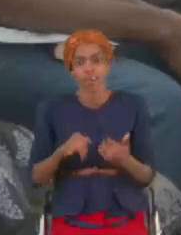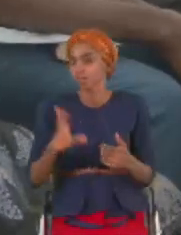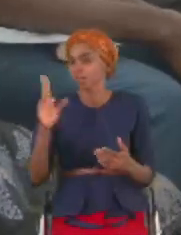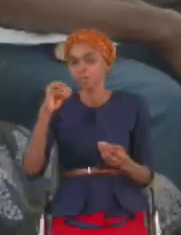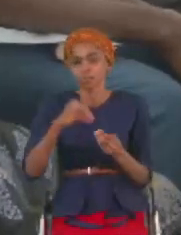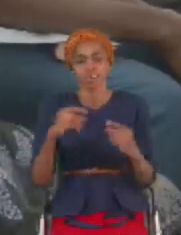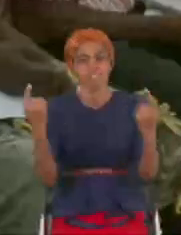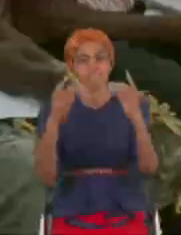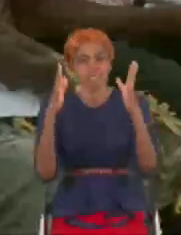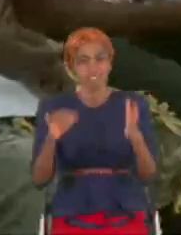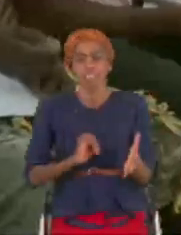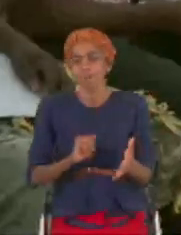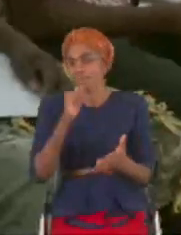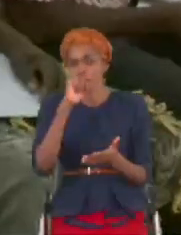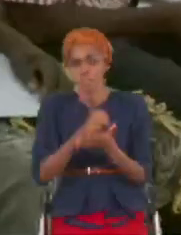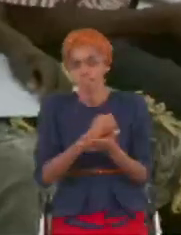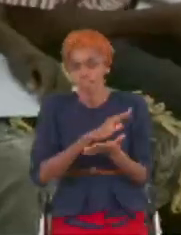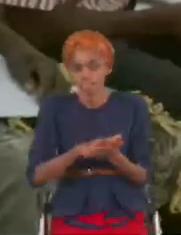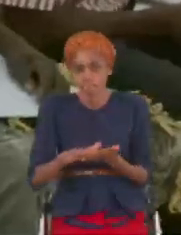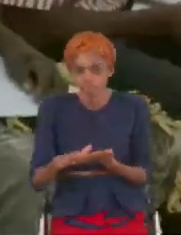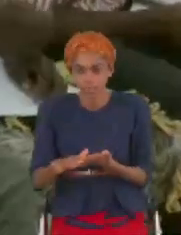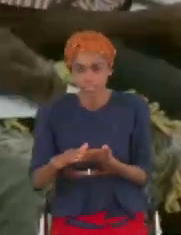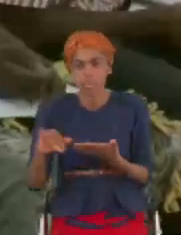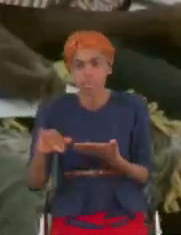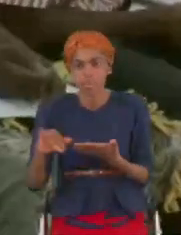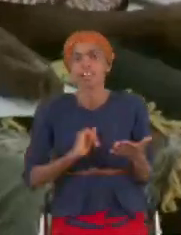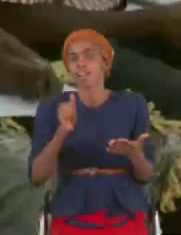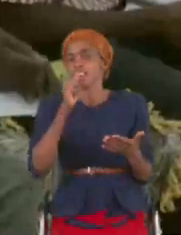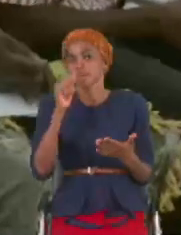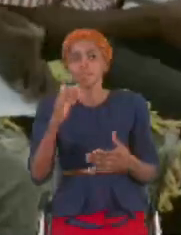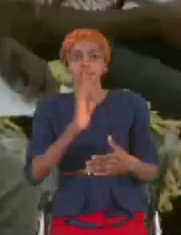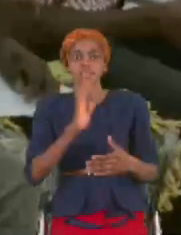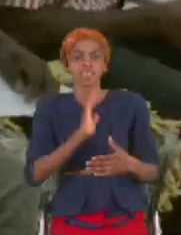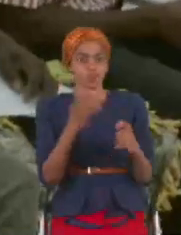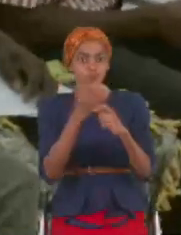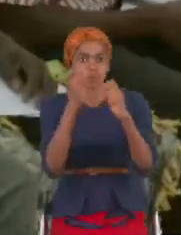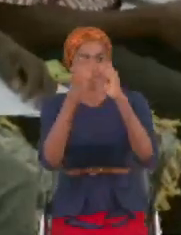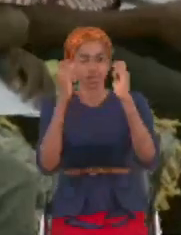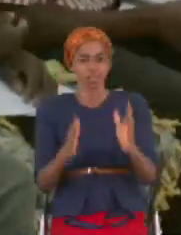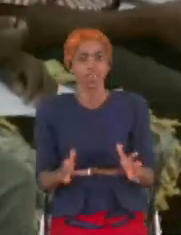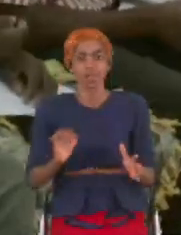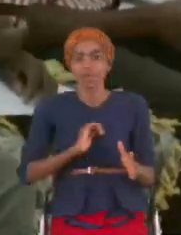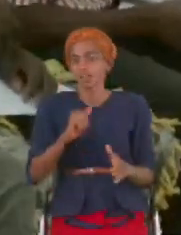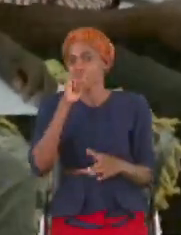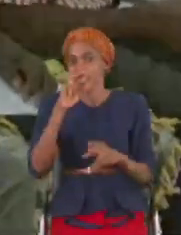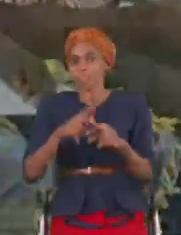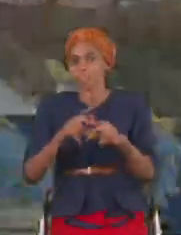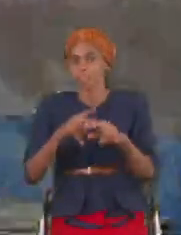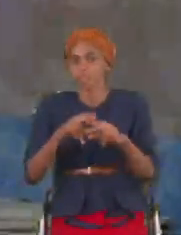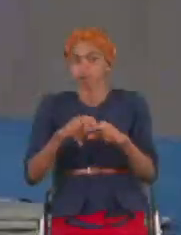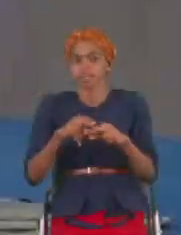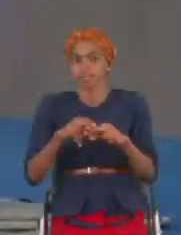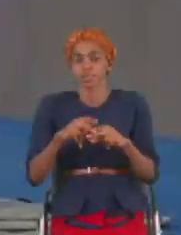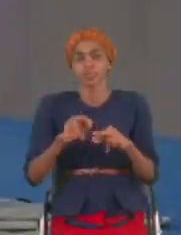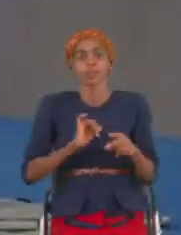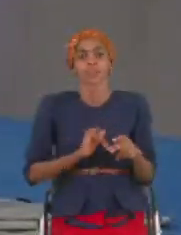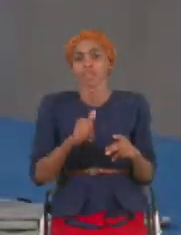pêcheurs je suis un saint je suis un gagneur dame je suis le sel